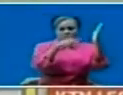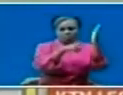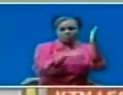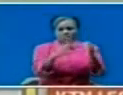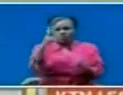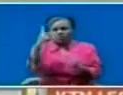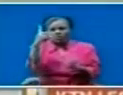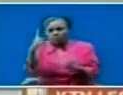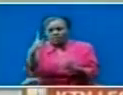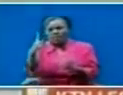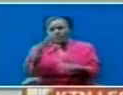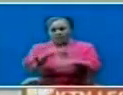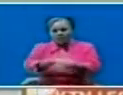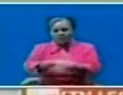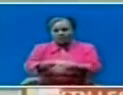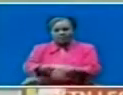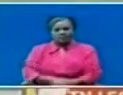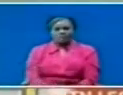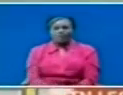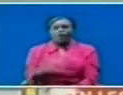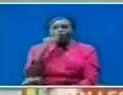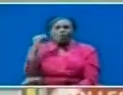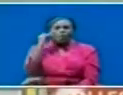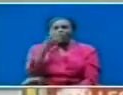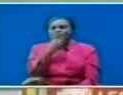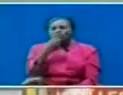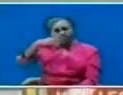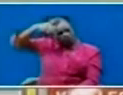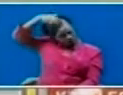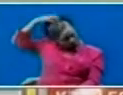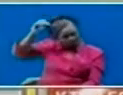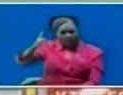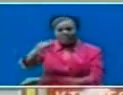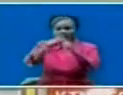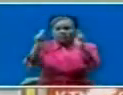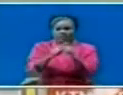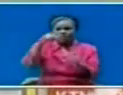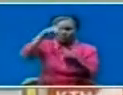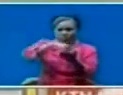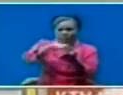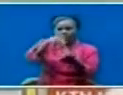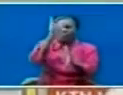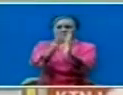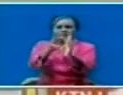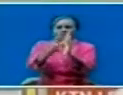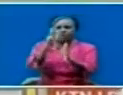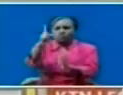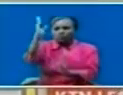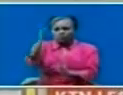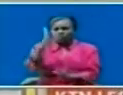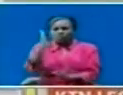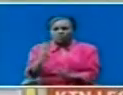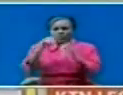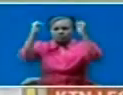ya 12 ya Queens. Homeboys KCB, Mwamba na Nakuru ni kati ya timu zitakazoshiriki kwenye robo finali ya taji